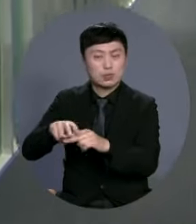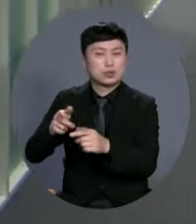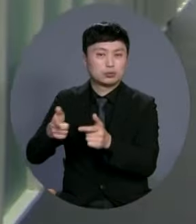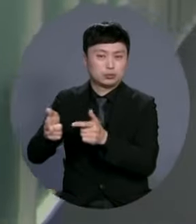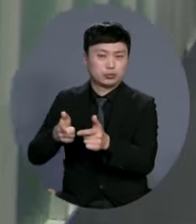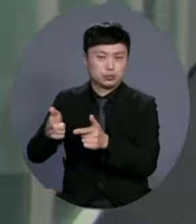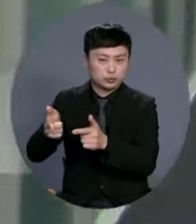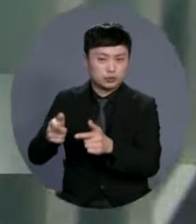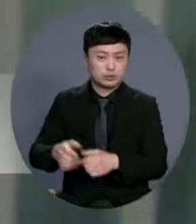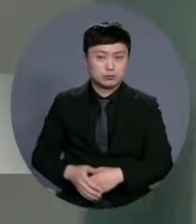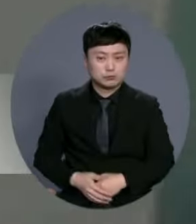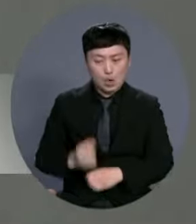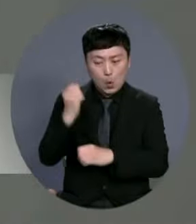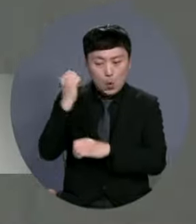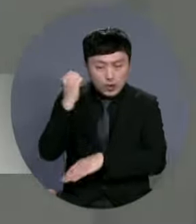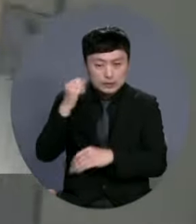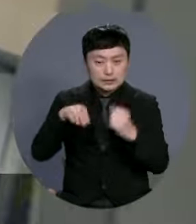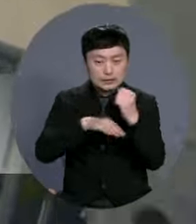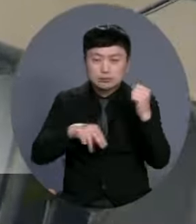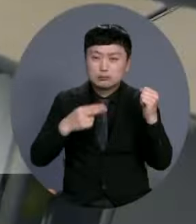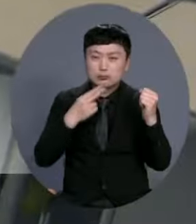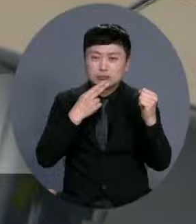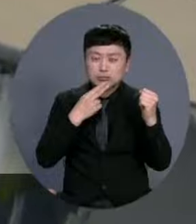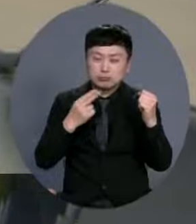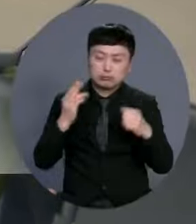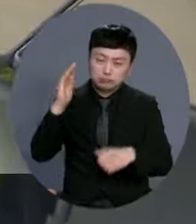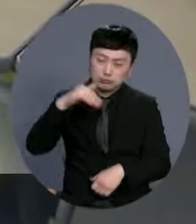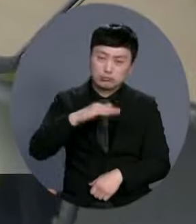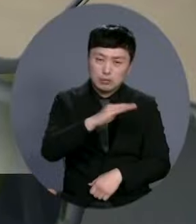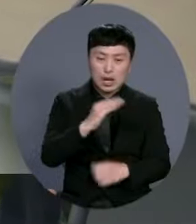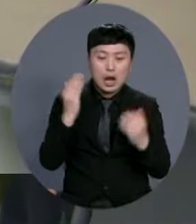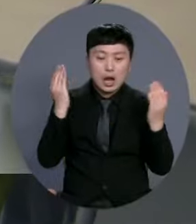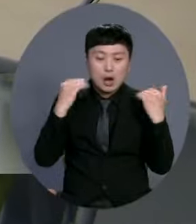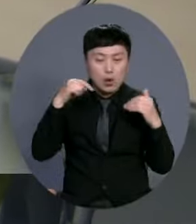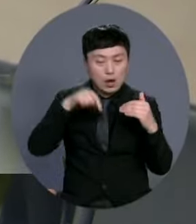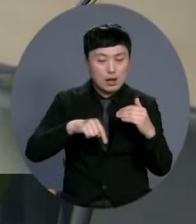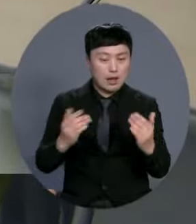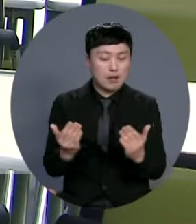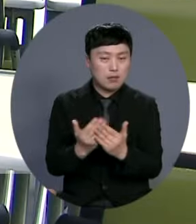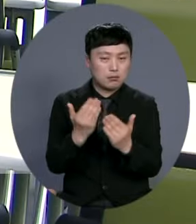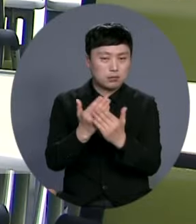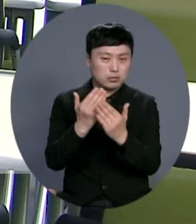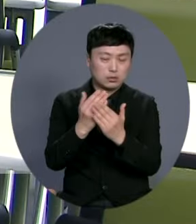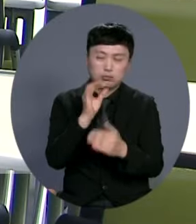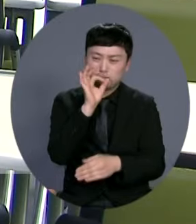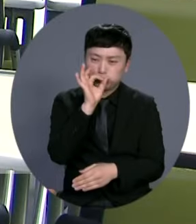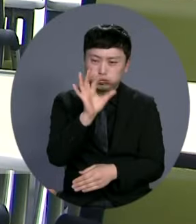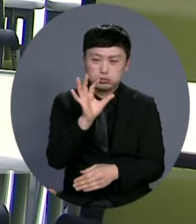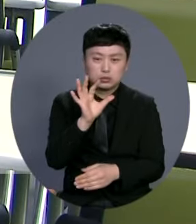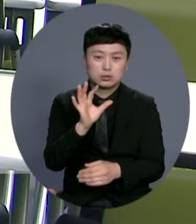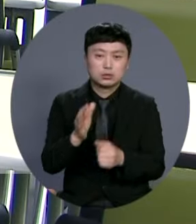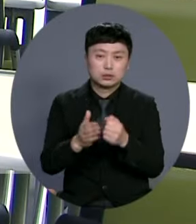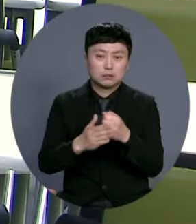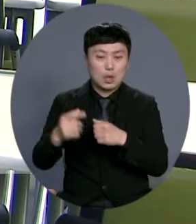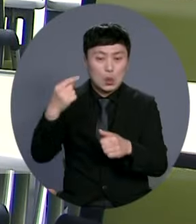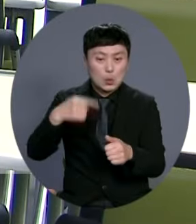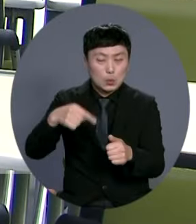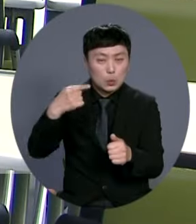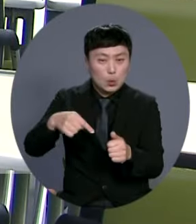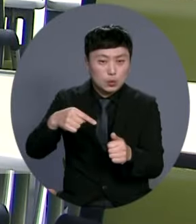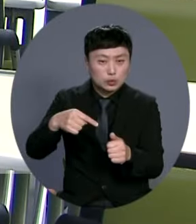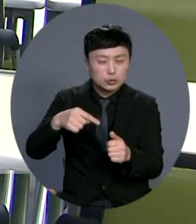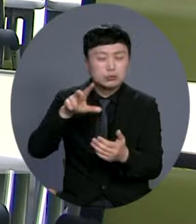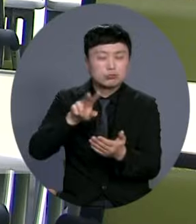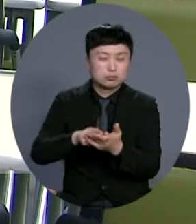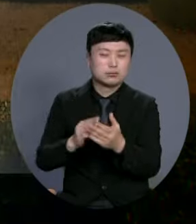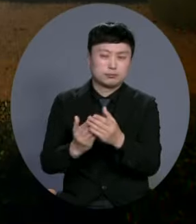감축 기준이 원칙과 기준도 없이 예측 불가능해 학교의 장기적인 발을 저하고 대학교육의 본질을 훼손한다는